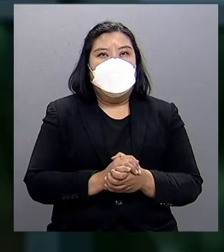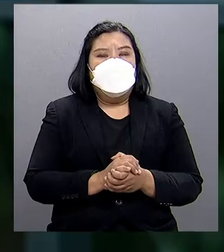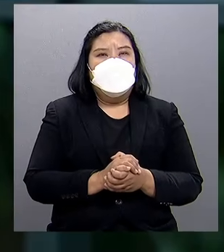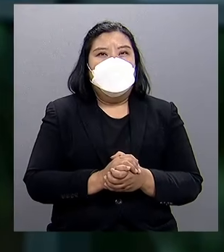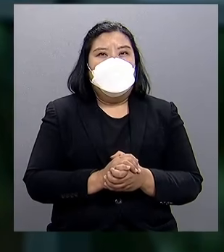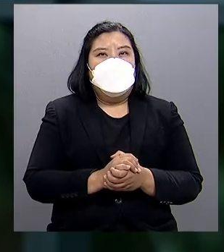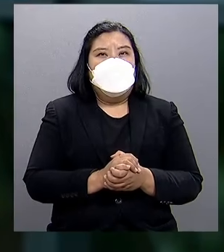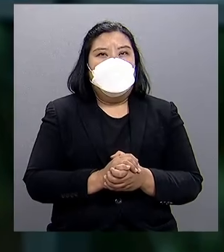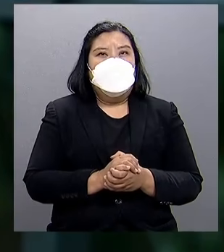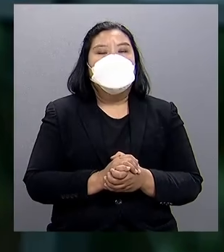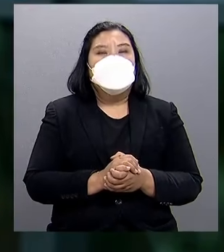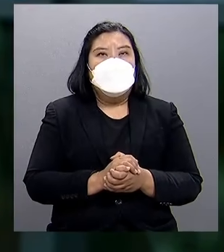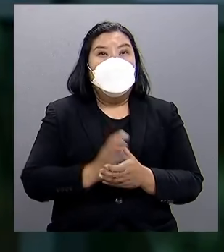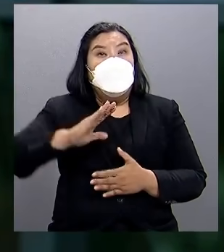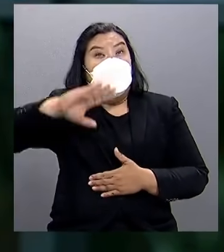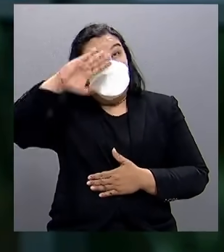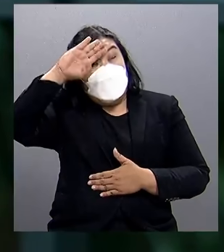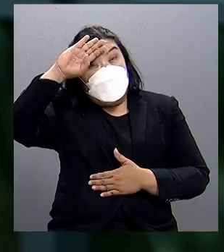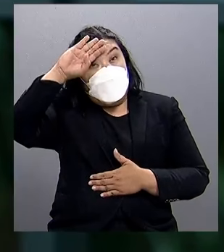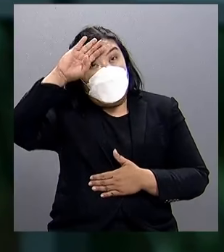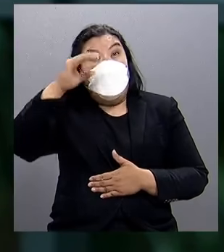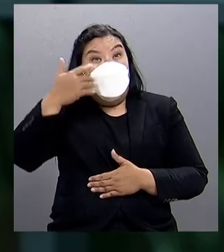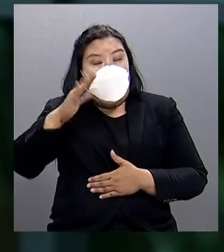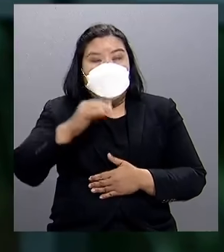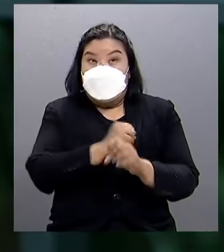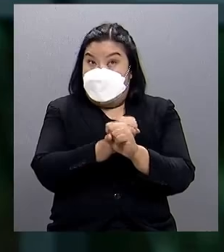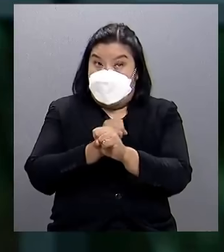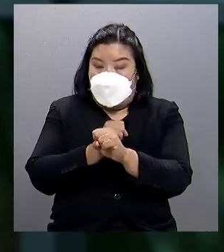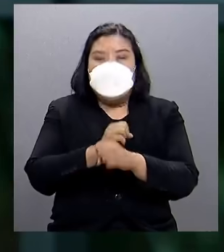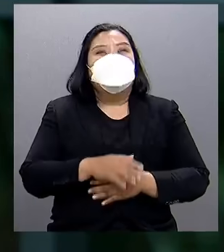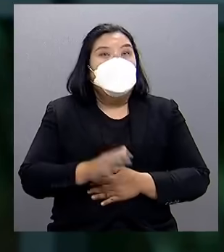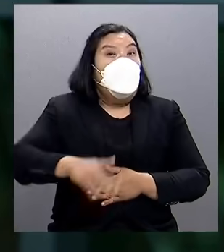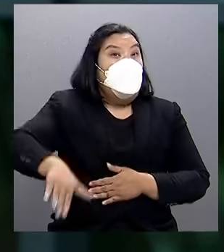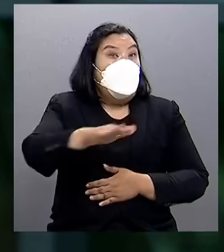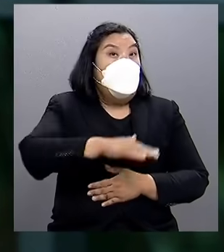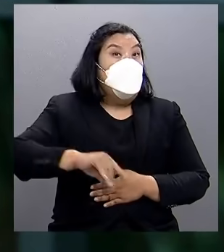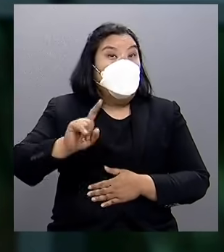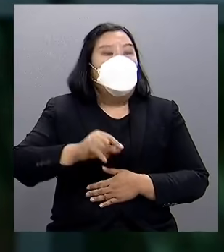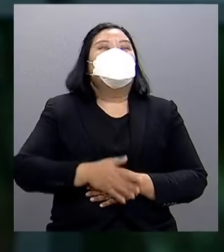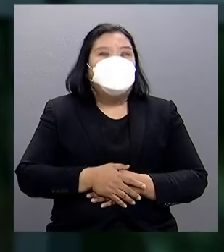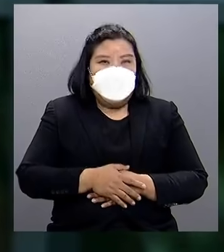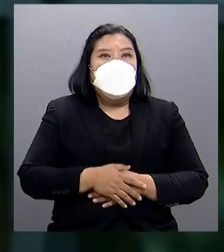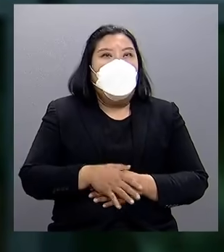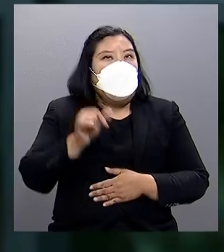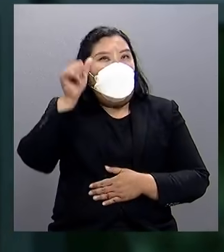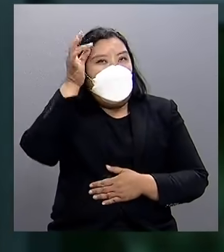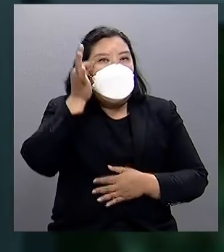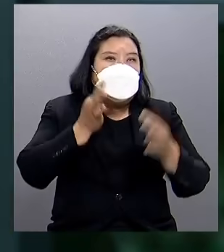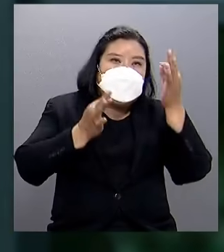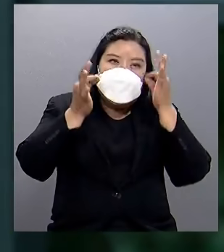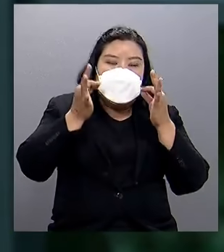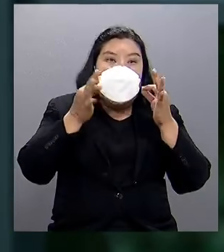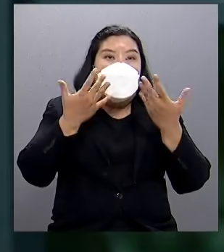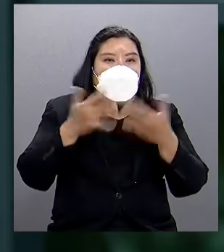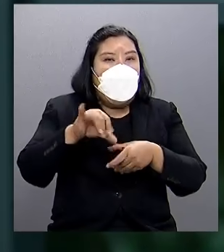ช่วงรู้สู้โรคนะคะช่วงนี้ค่ะเราจะพาคุณผู้ชมนะคะมาเผาผลาญไขมันกันด้วยอาหารค่ะมีอะไรบ้างนะคะ